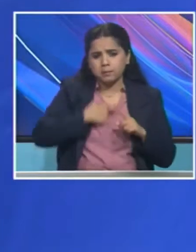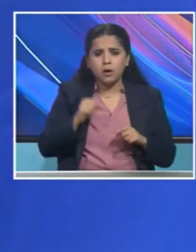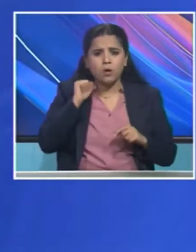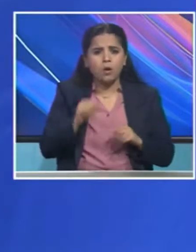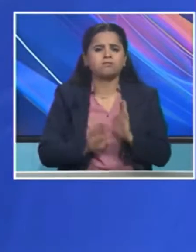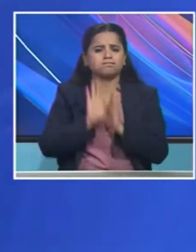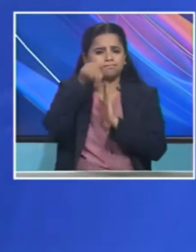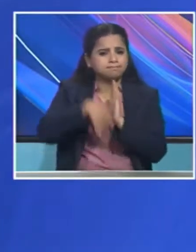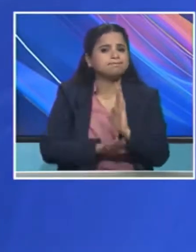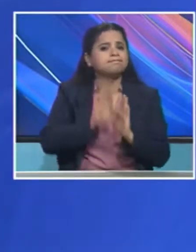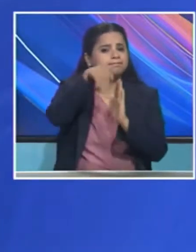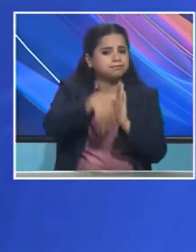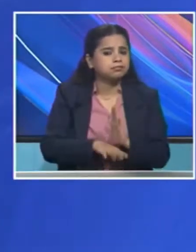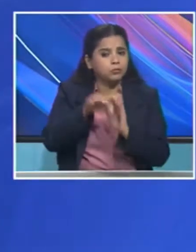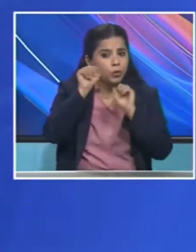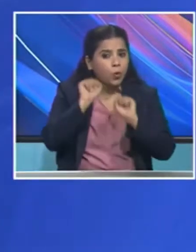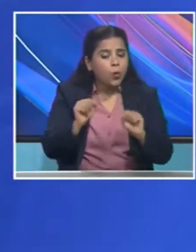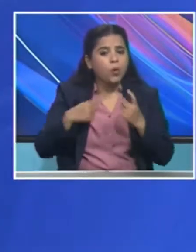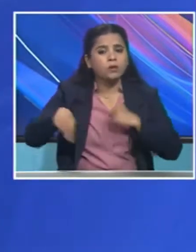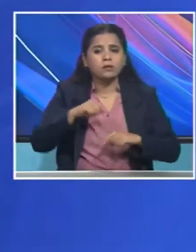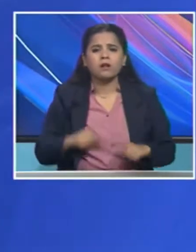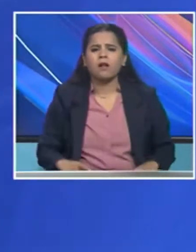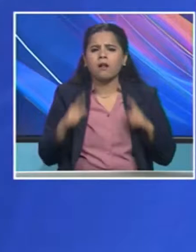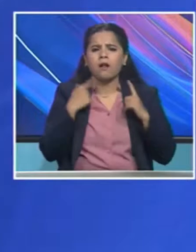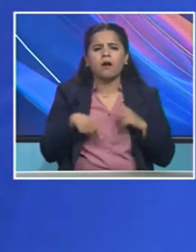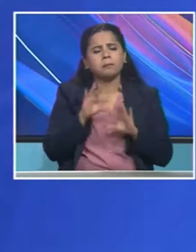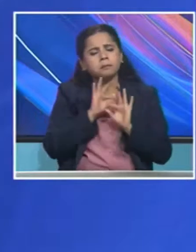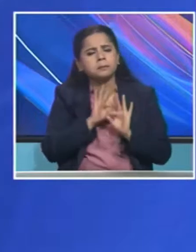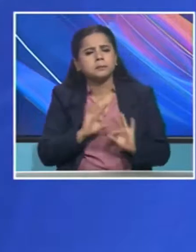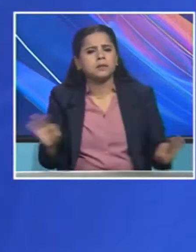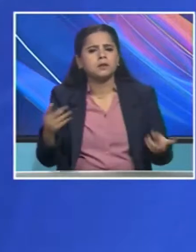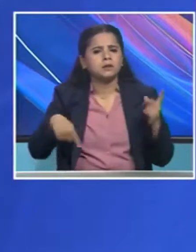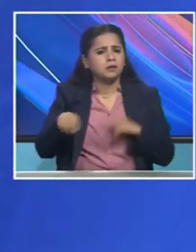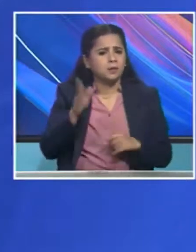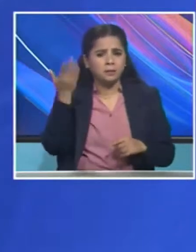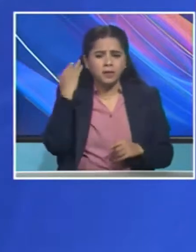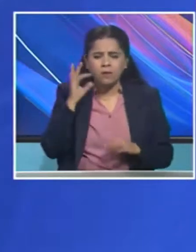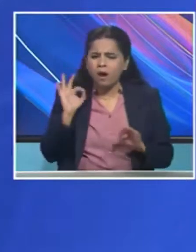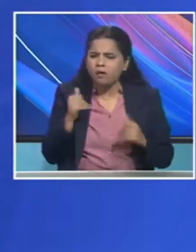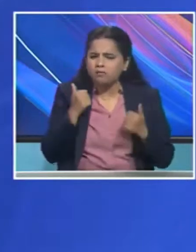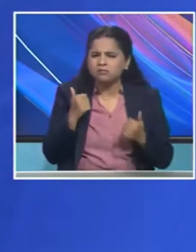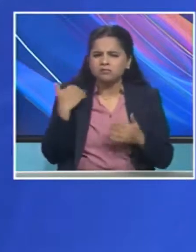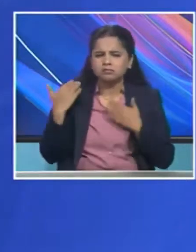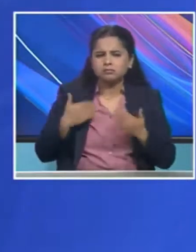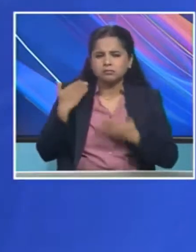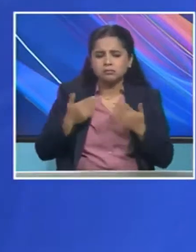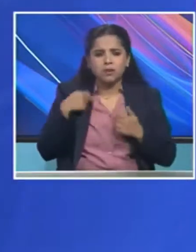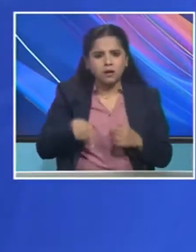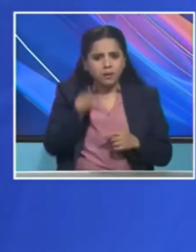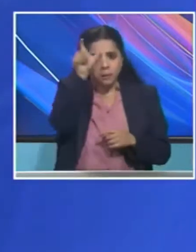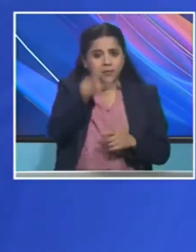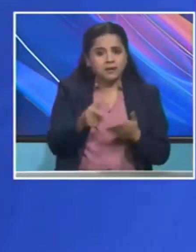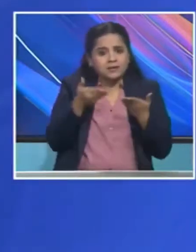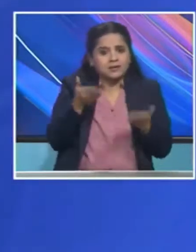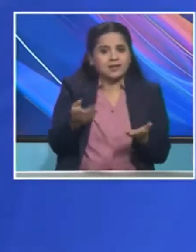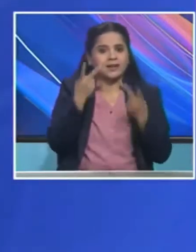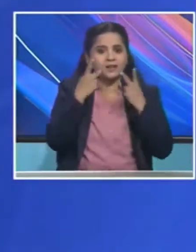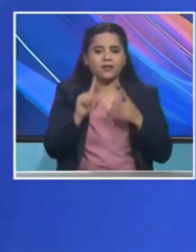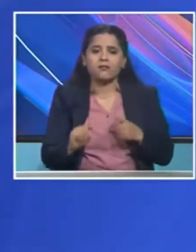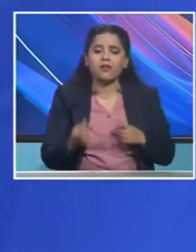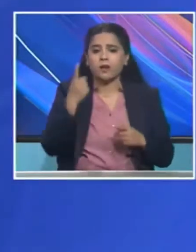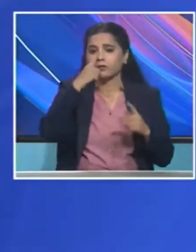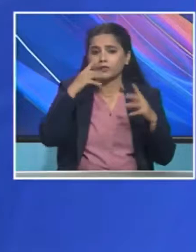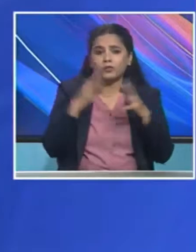जीवन के उतार चढ़ाव, सार्वजनिक जीवन की सादगी और बेदाग छवि यही है वो व्यक्तित्व जो देश की पहली